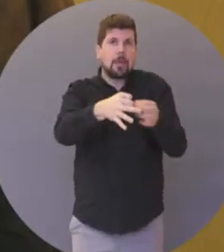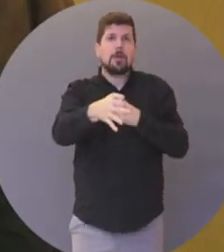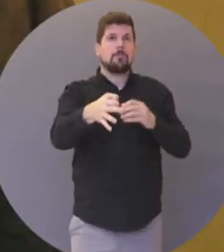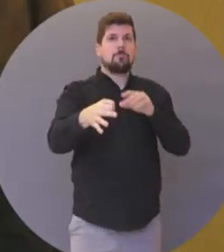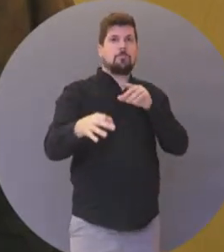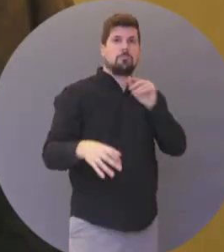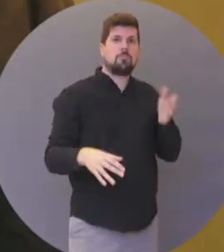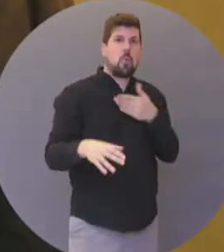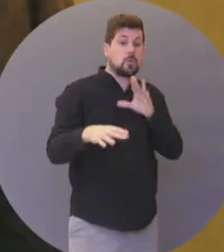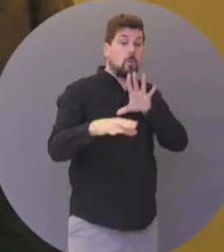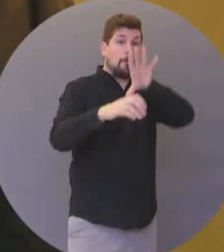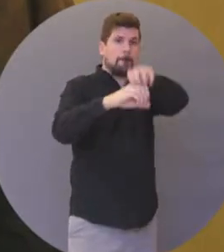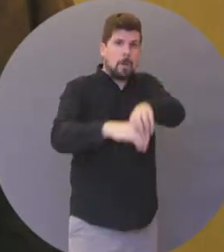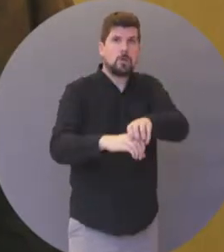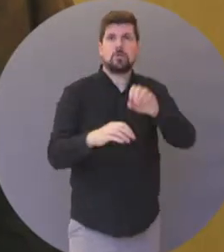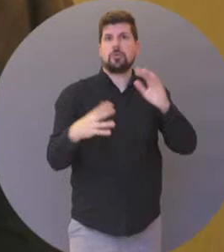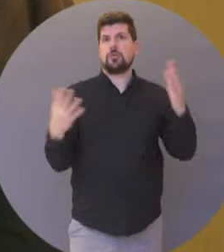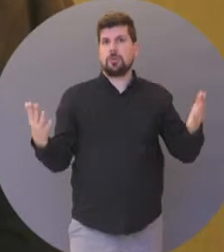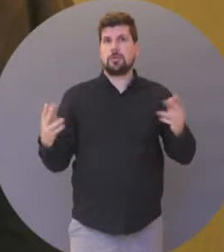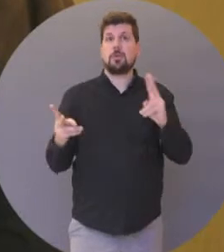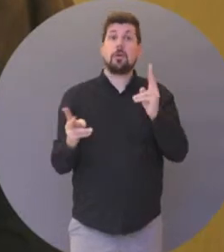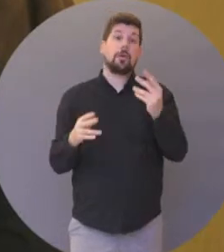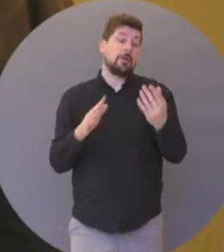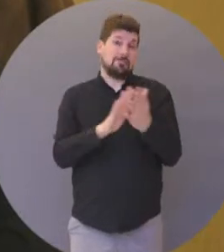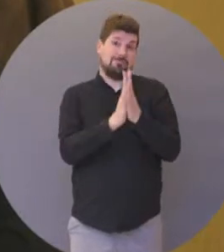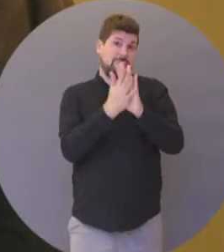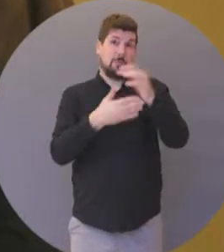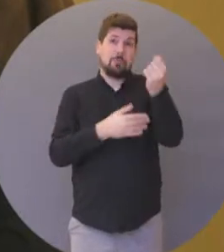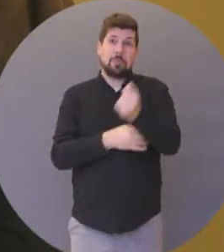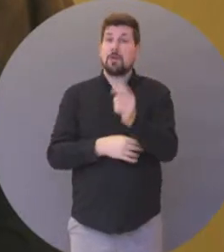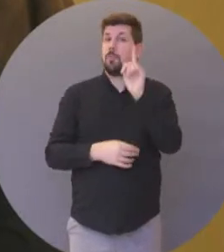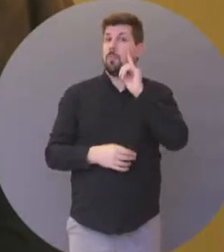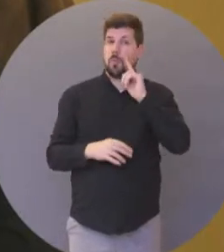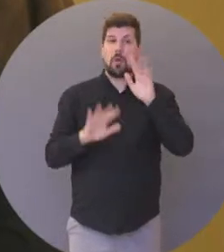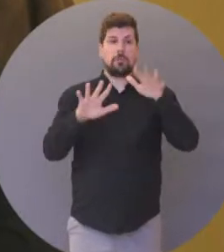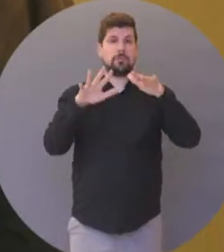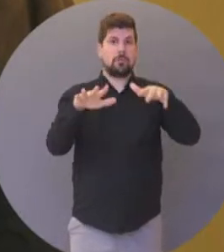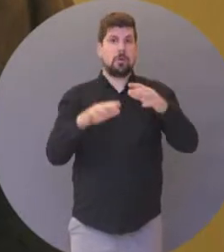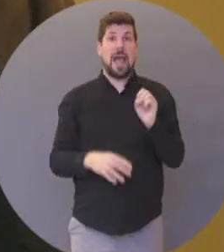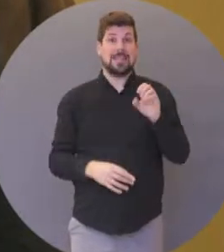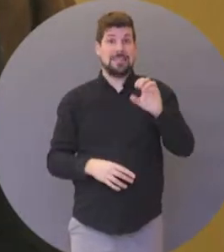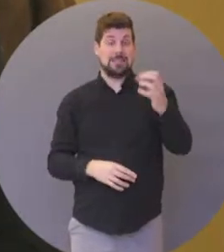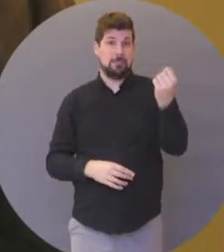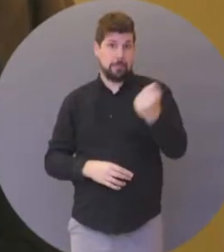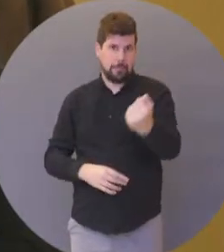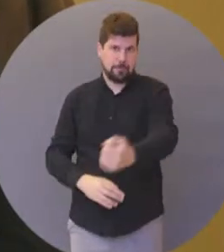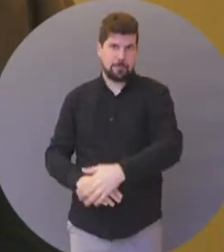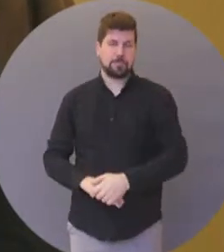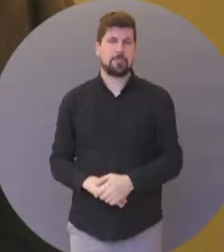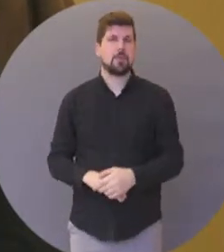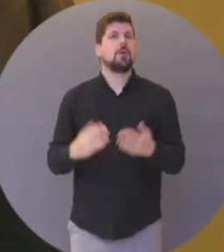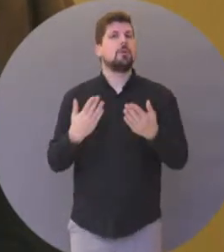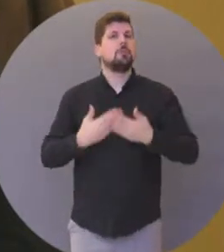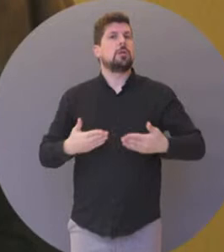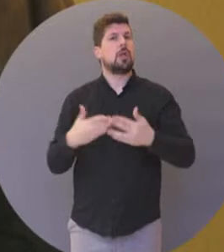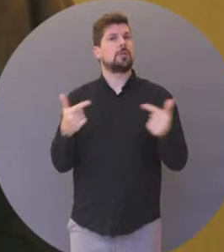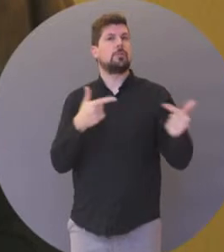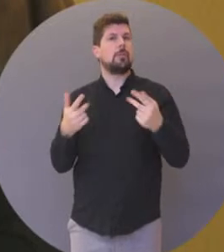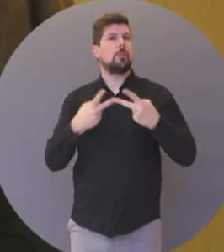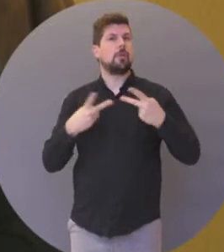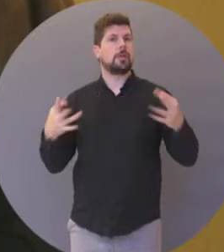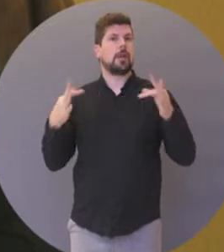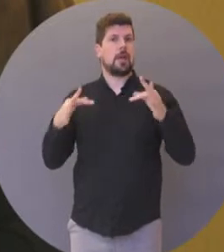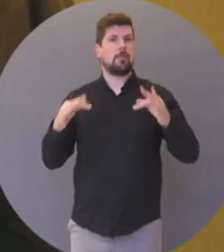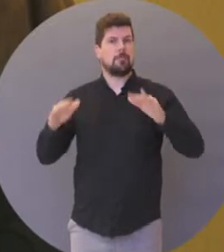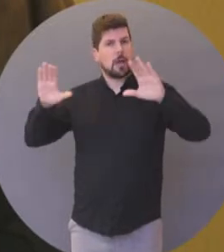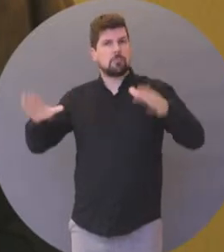étaient essentiellement dû au réchauffement et à l'acidification des océans à l'heure du débat public sur la construction d'un ePER